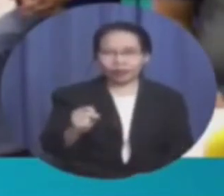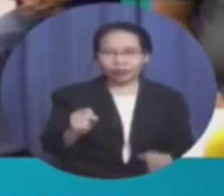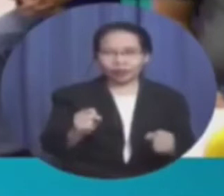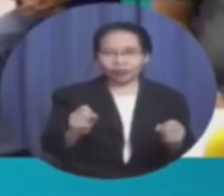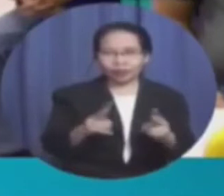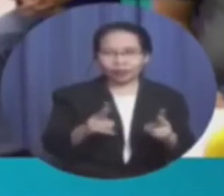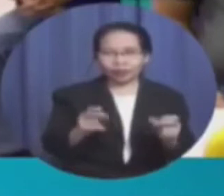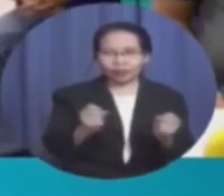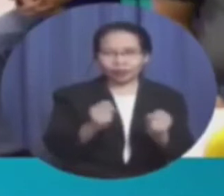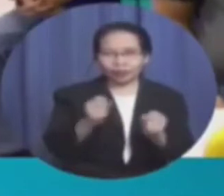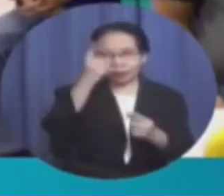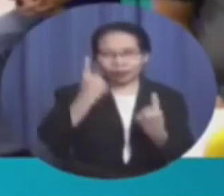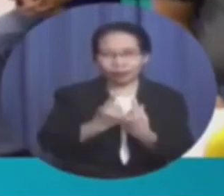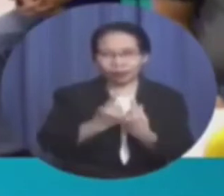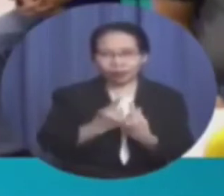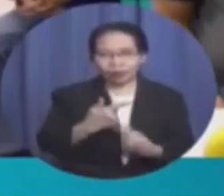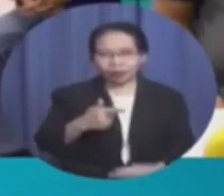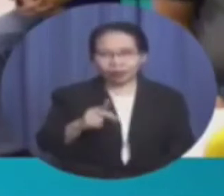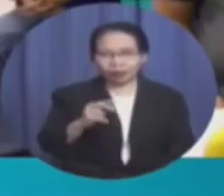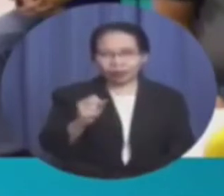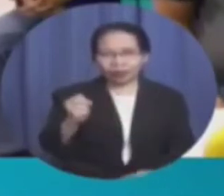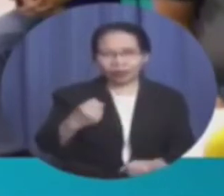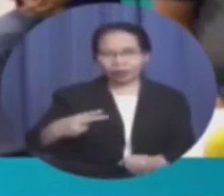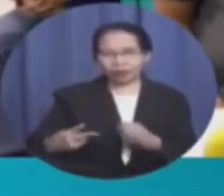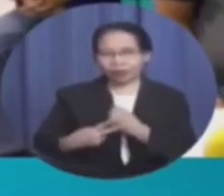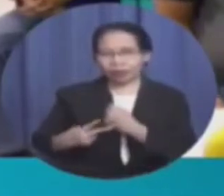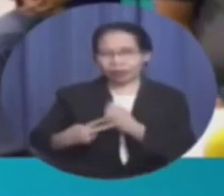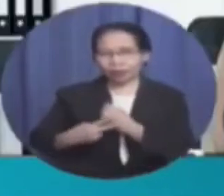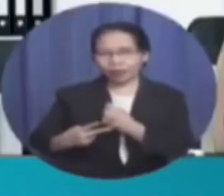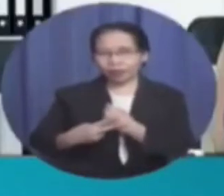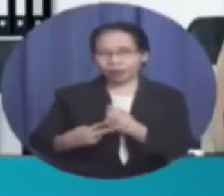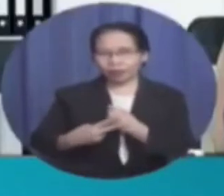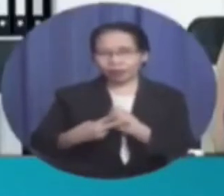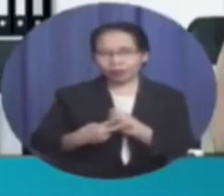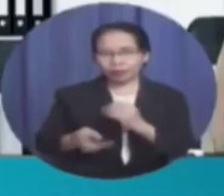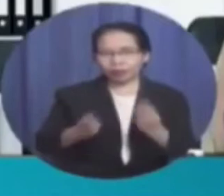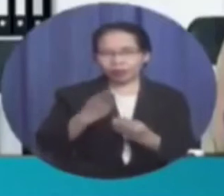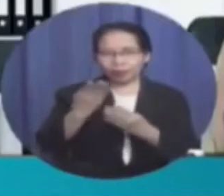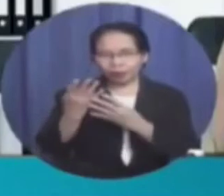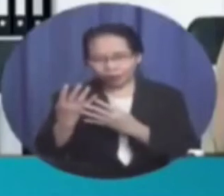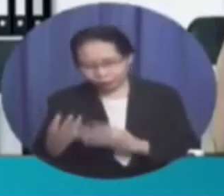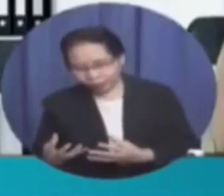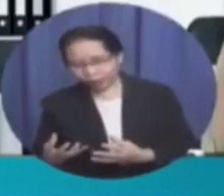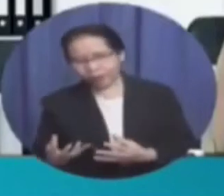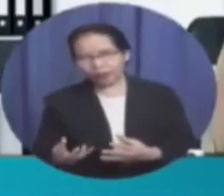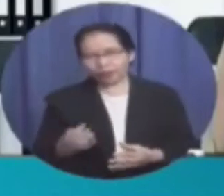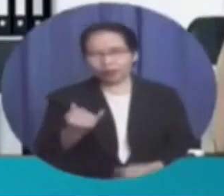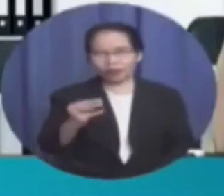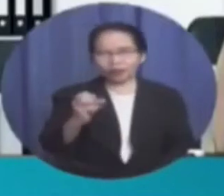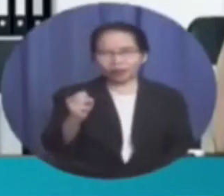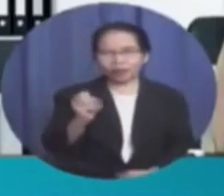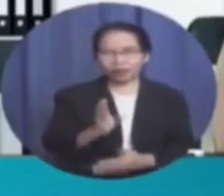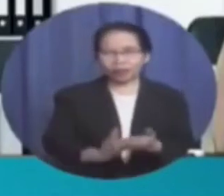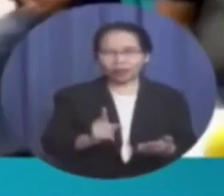kasalanan, bumibigat yun eh. Pagka naipon ang naipon, naipon ang naipon, bibigat yun.